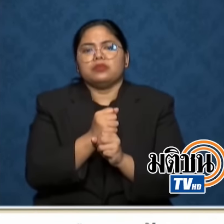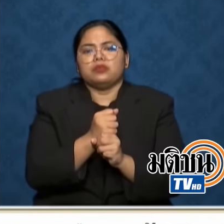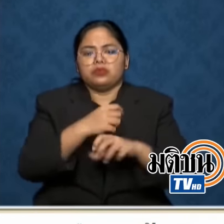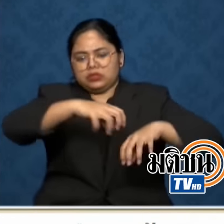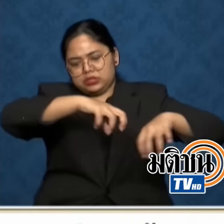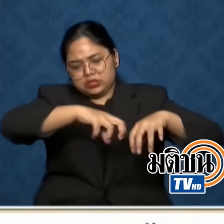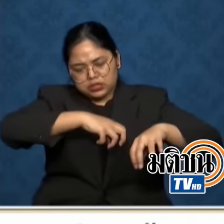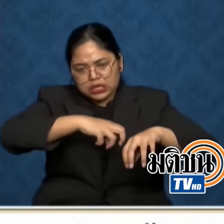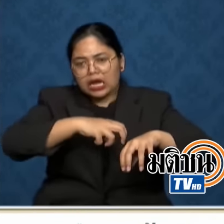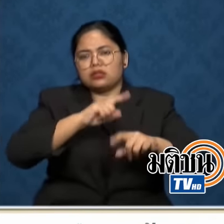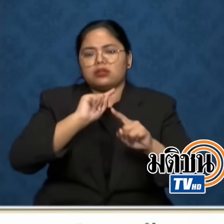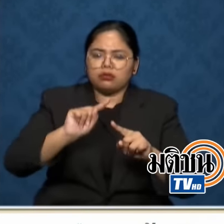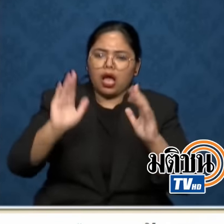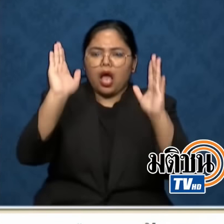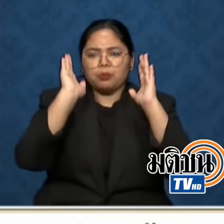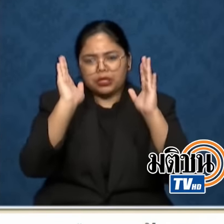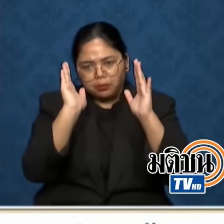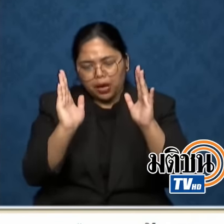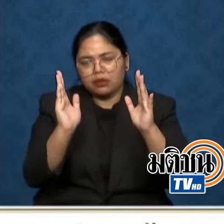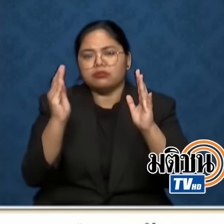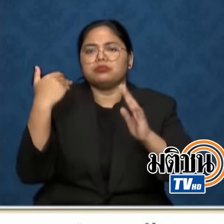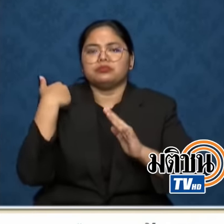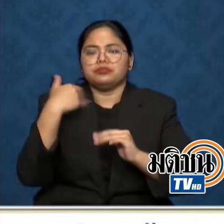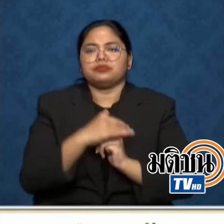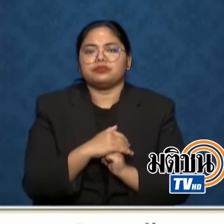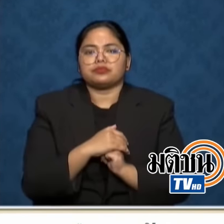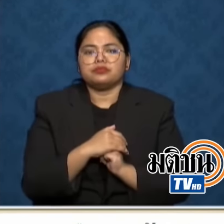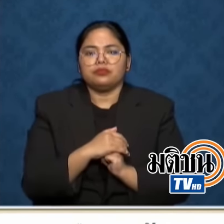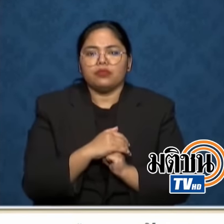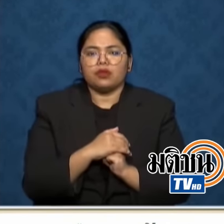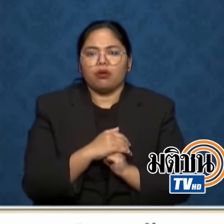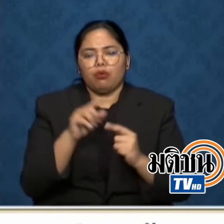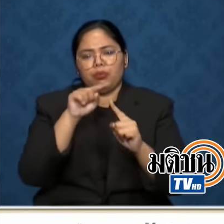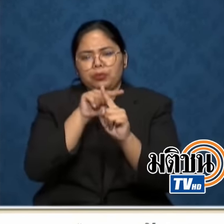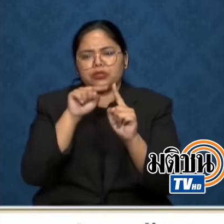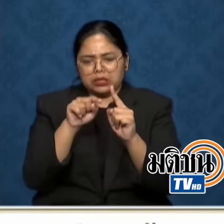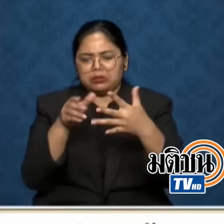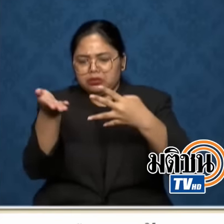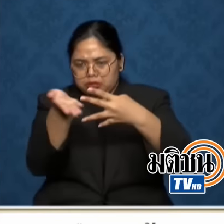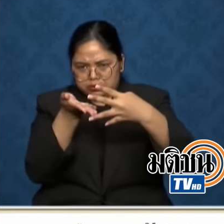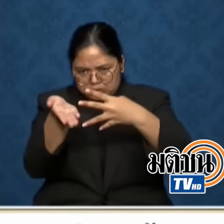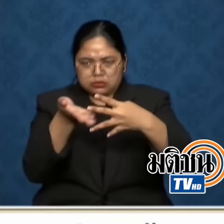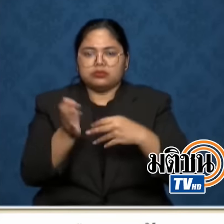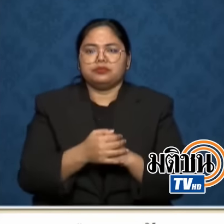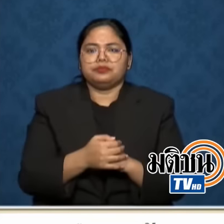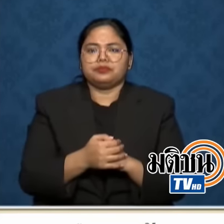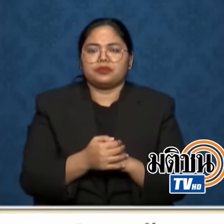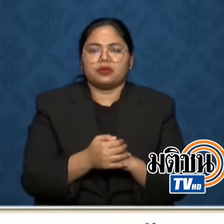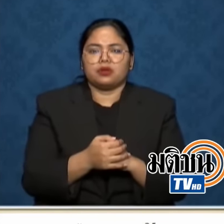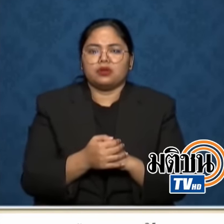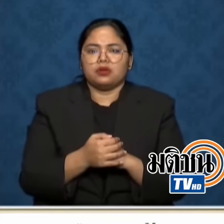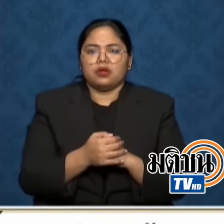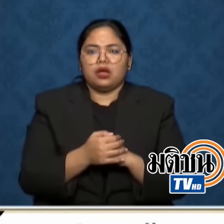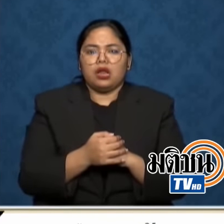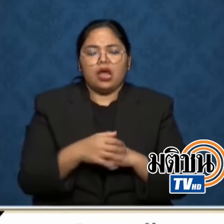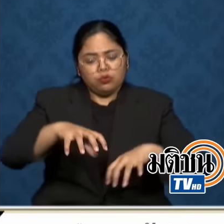การทำประชาสัมพันธ์ต่างๆเนี่ยซึ่งเป็นเปอร์เซ็นต์เกือบครึ่งหนึ่งเลยเรามาดูครับว่าอีเวนต์เนี่ยทำอะไรบ้างผมก็เอ